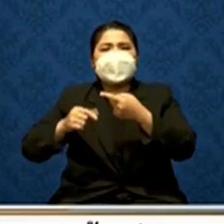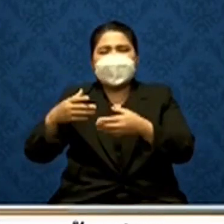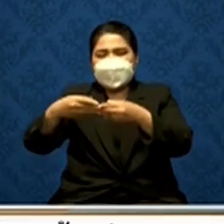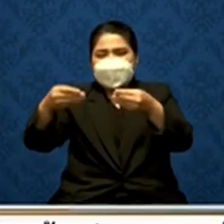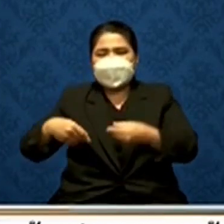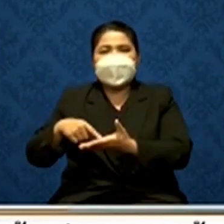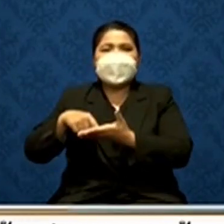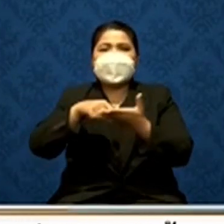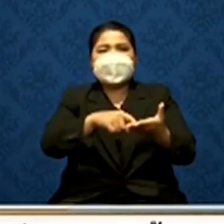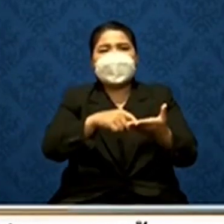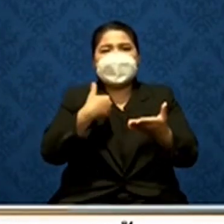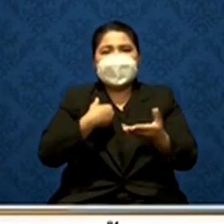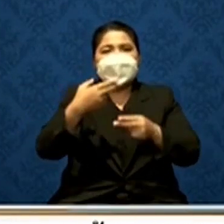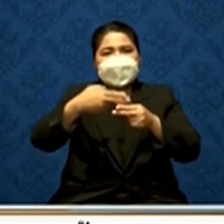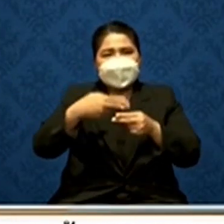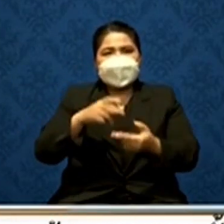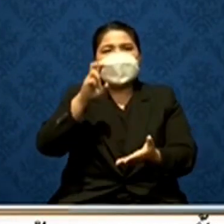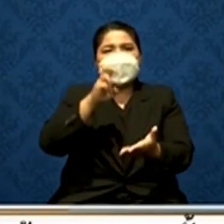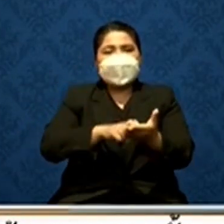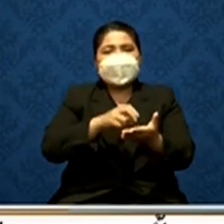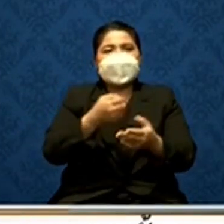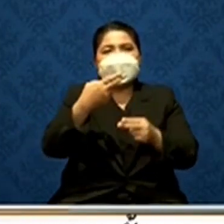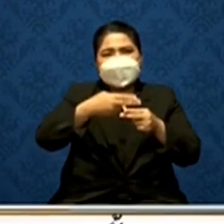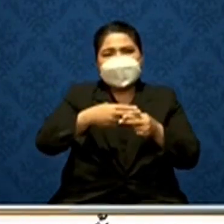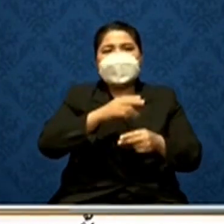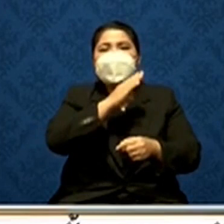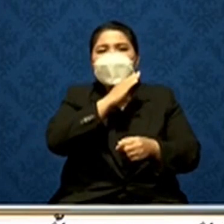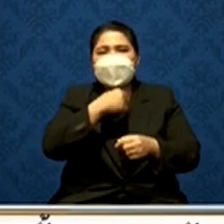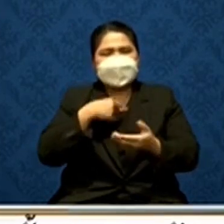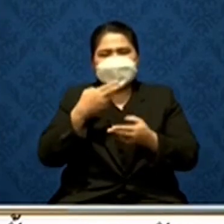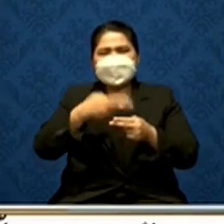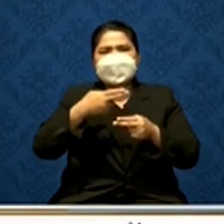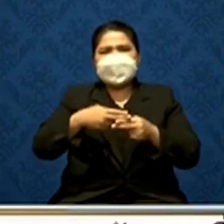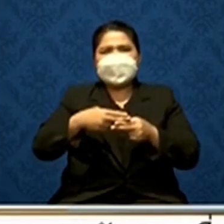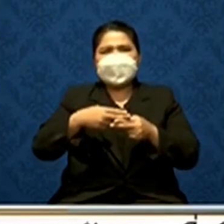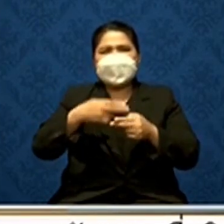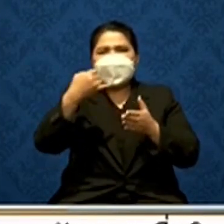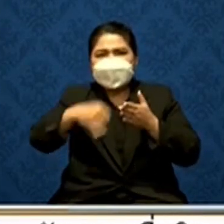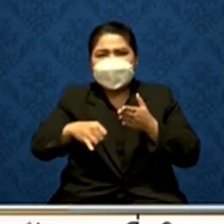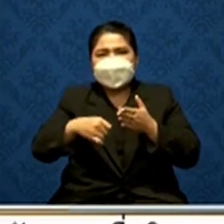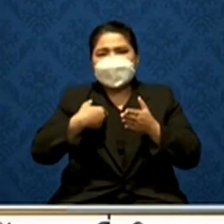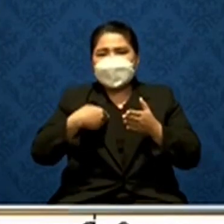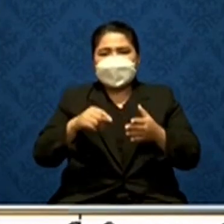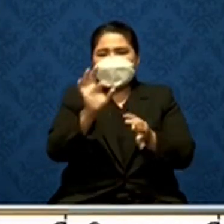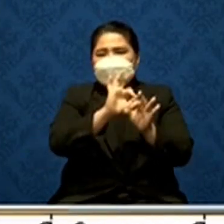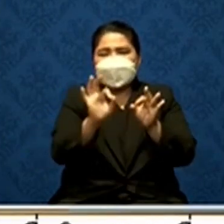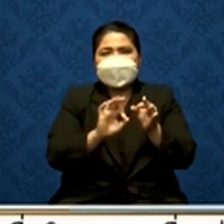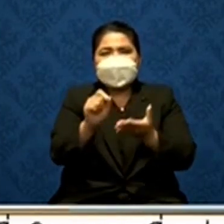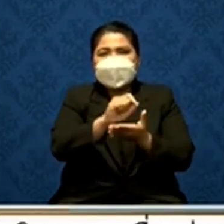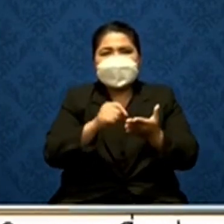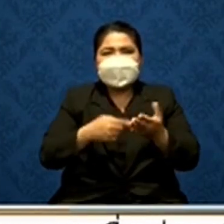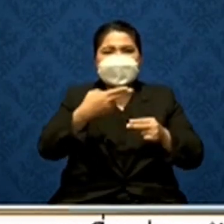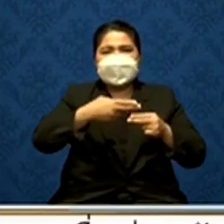นลงรมอชื่อ เท็ดชื่อที่เสract opaqueรมือชื่อกไปตกขอเทจจริงย immigration